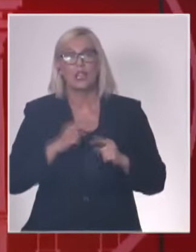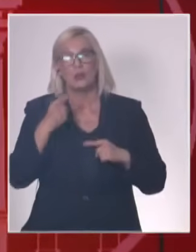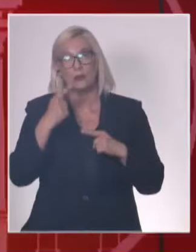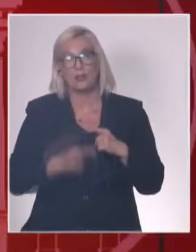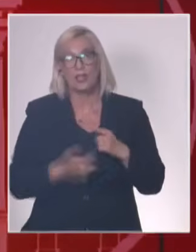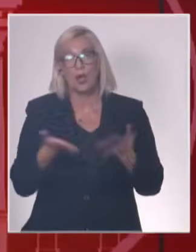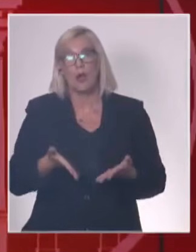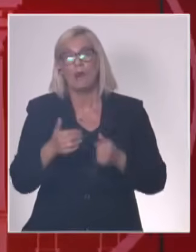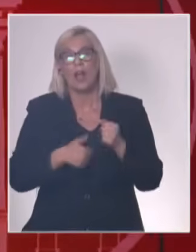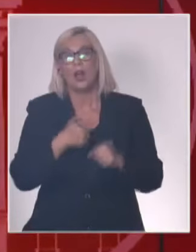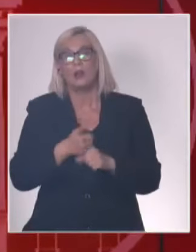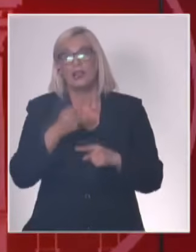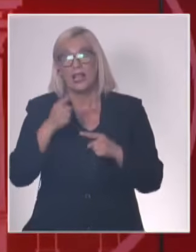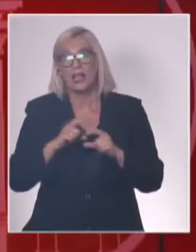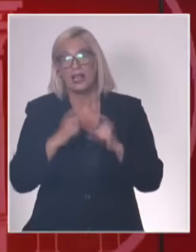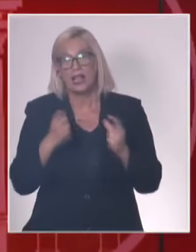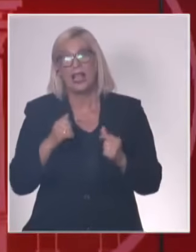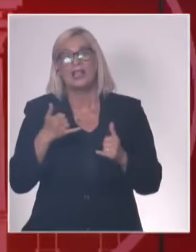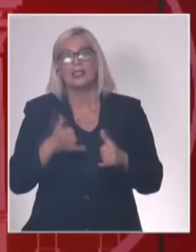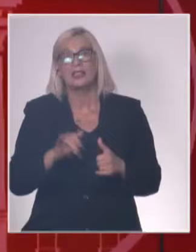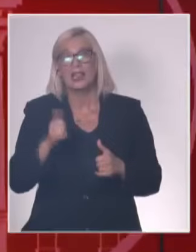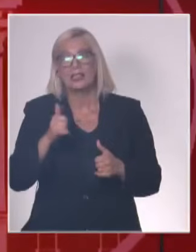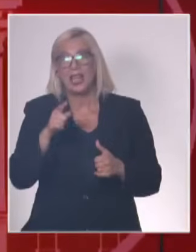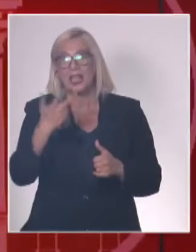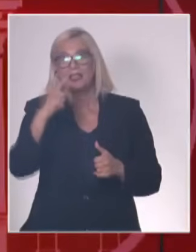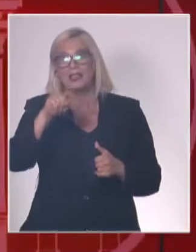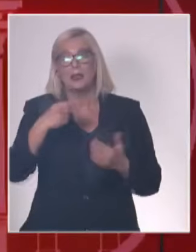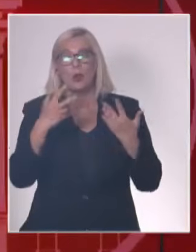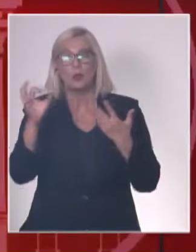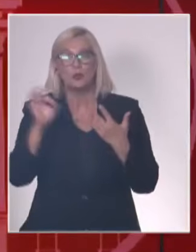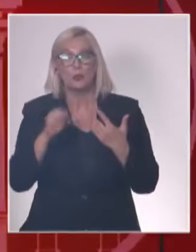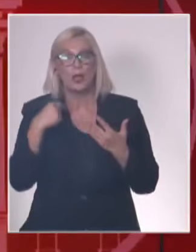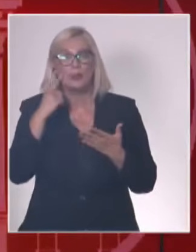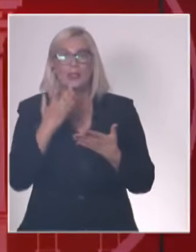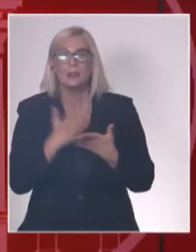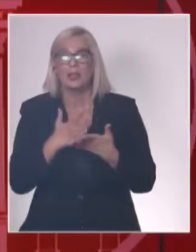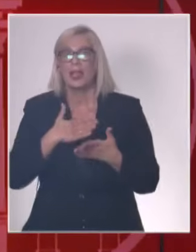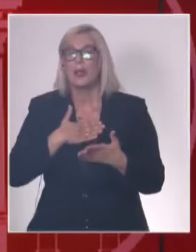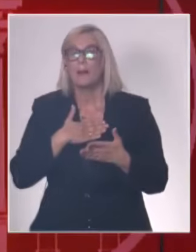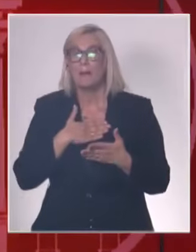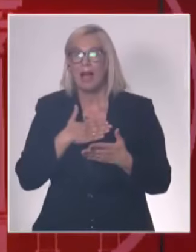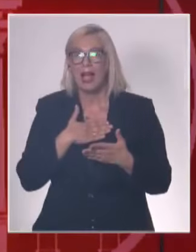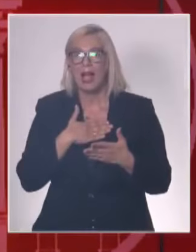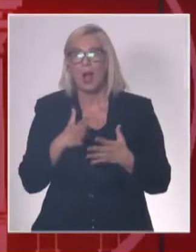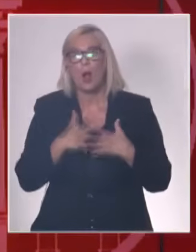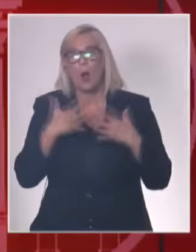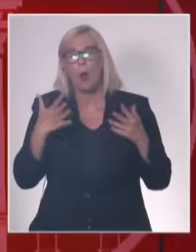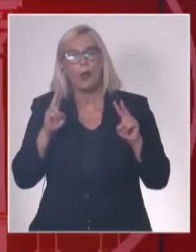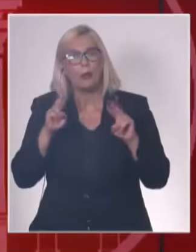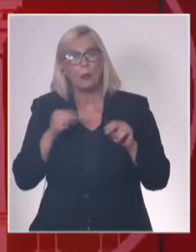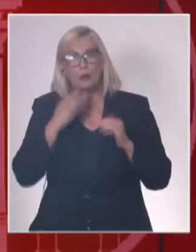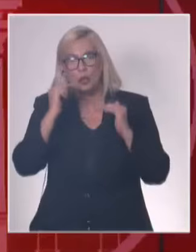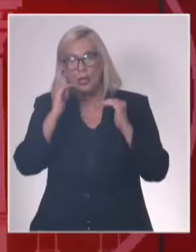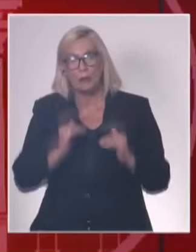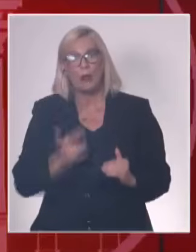заврши до крајот на годината. Сега е на ниво 3,8%, но мислам дека имаме голема веројатност да се спуштиме и под